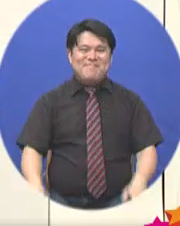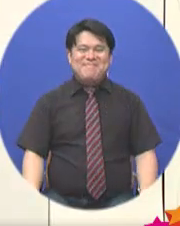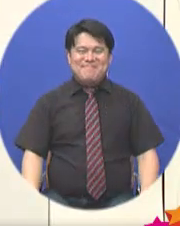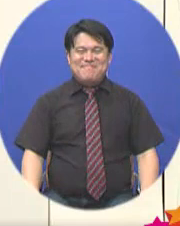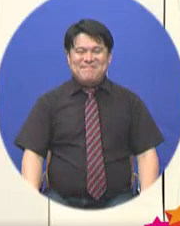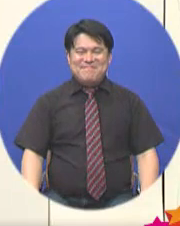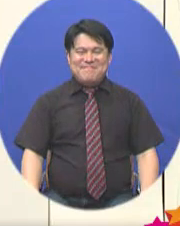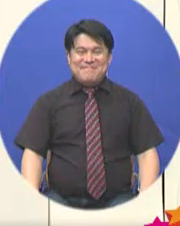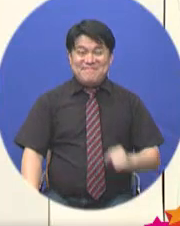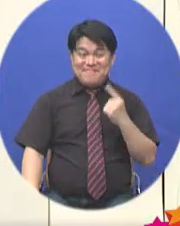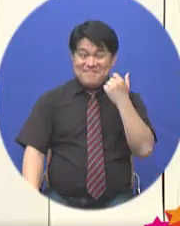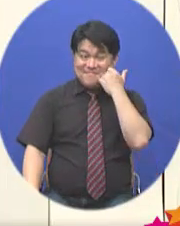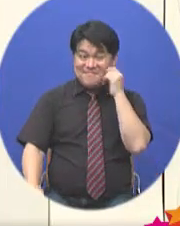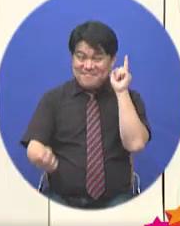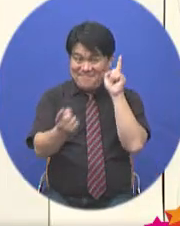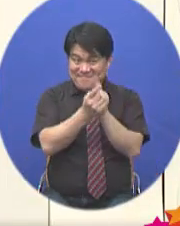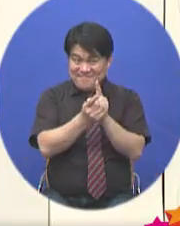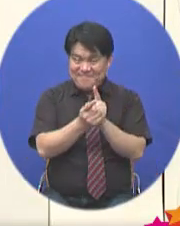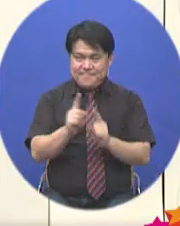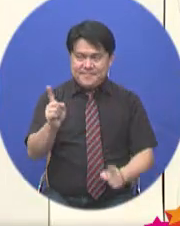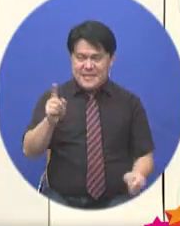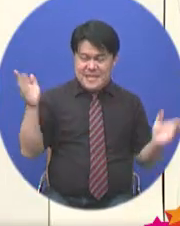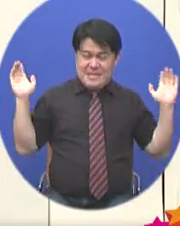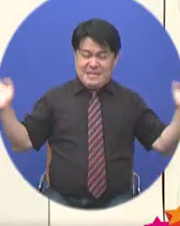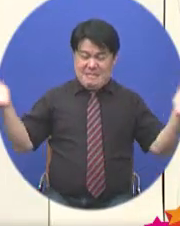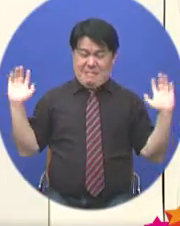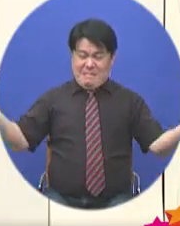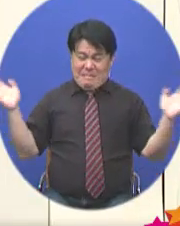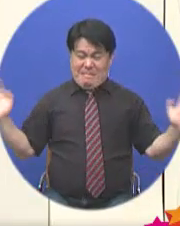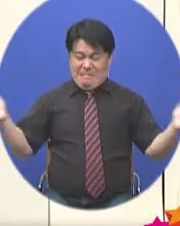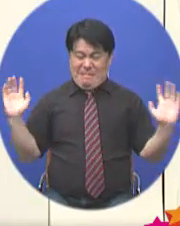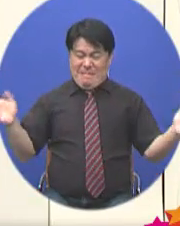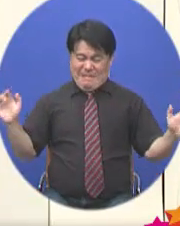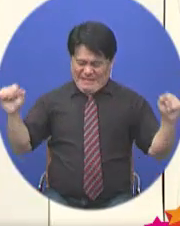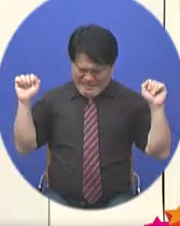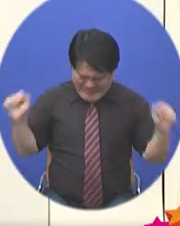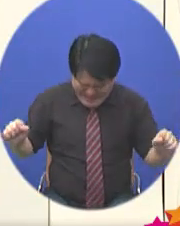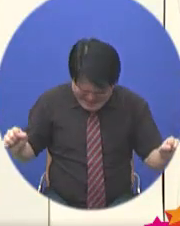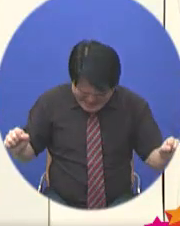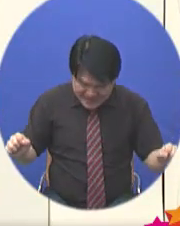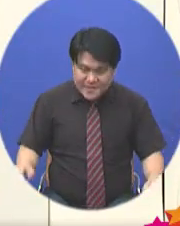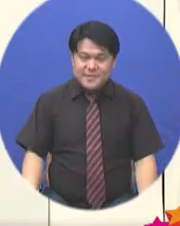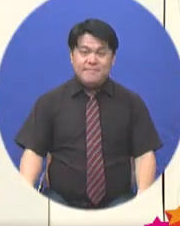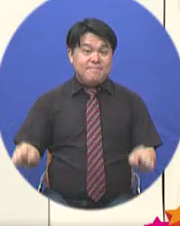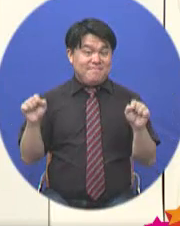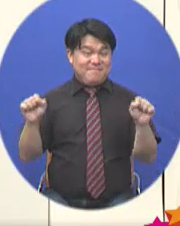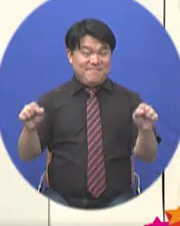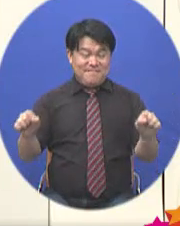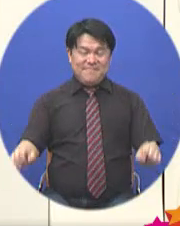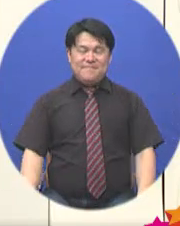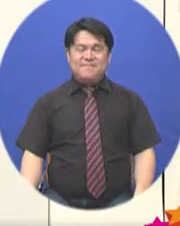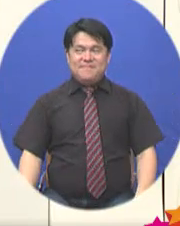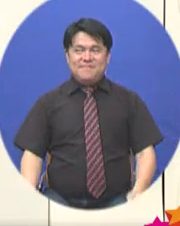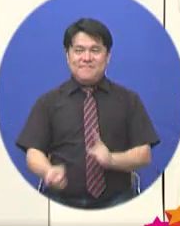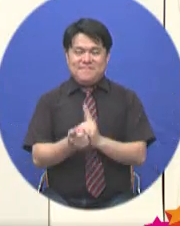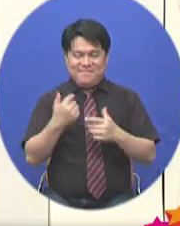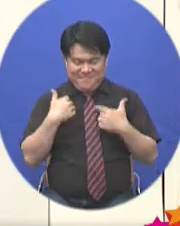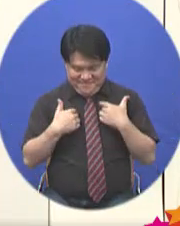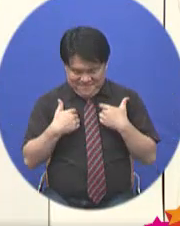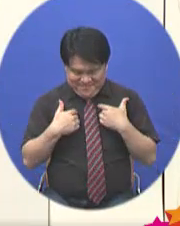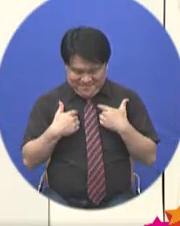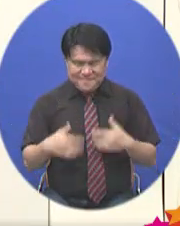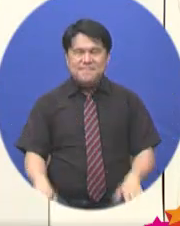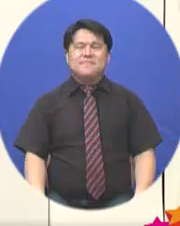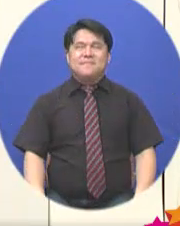그래요 네. 다음 자. 참가자 또 만나보러 달려가겠습니다 네. 안녕하세요 안녕하세요 네 반갑습니다.